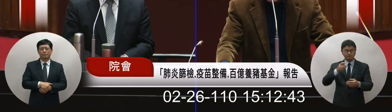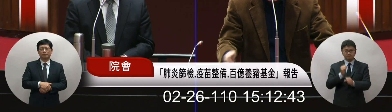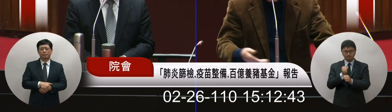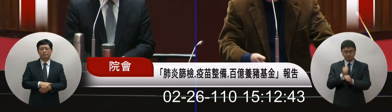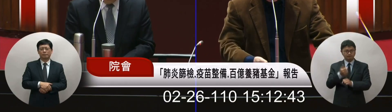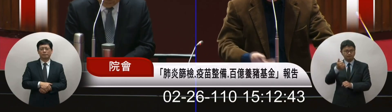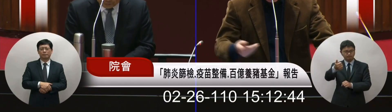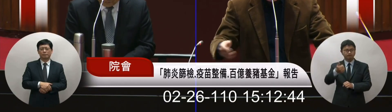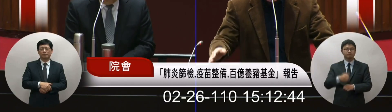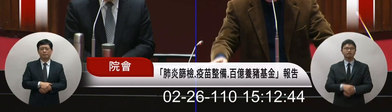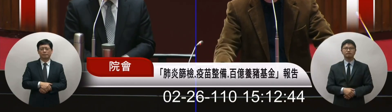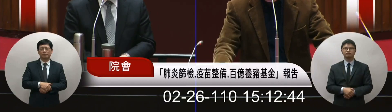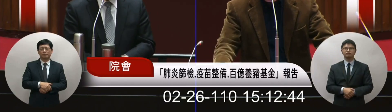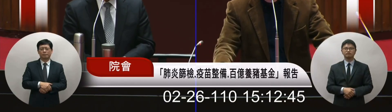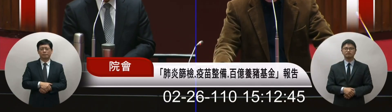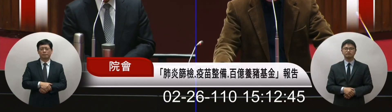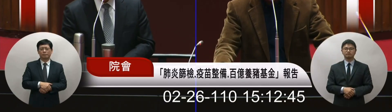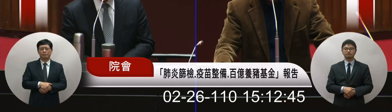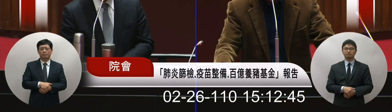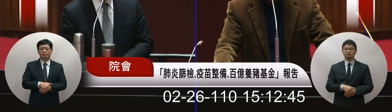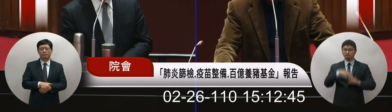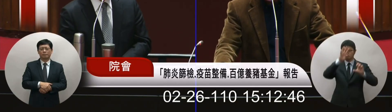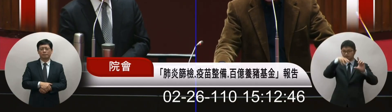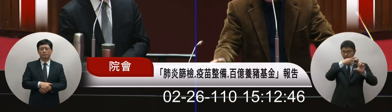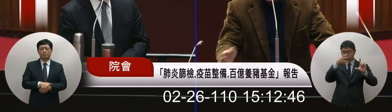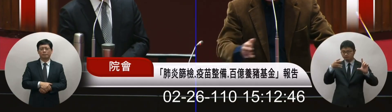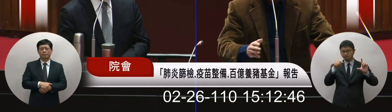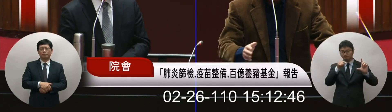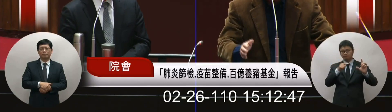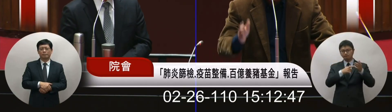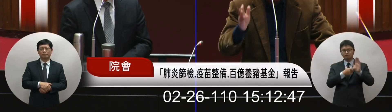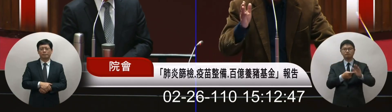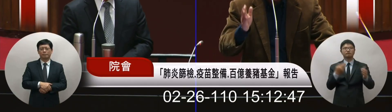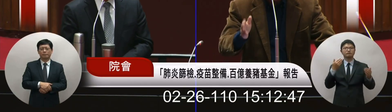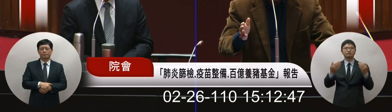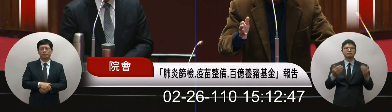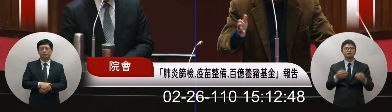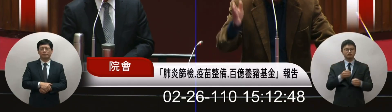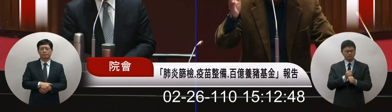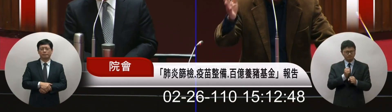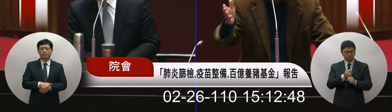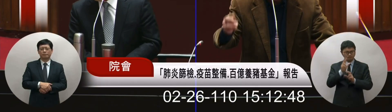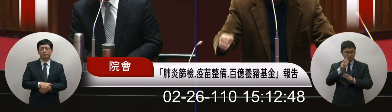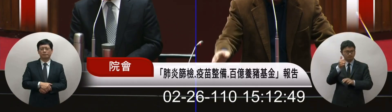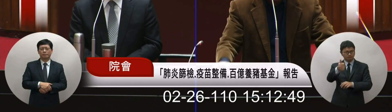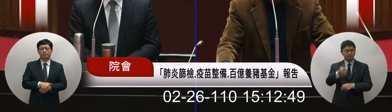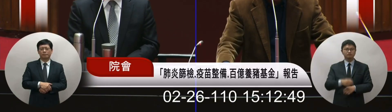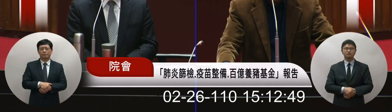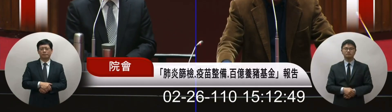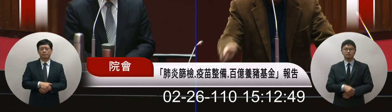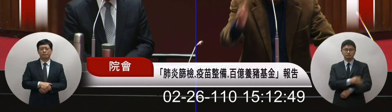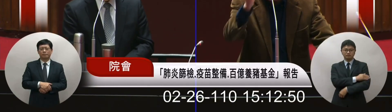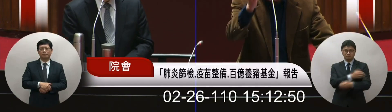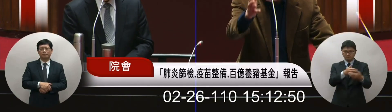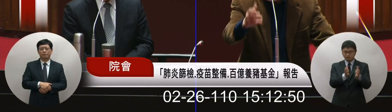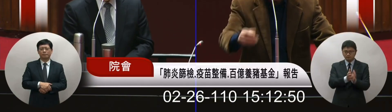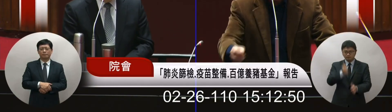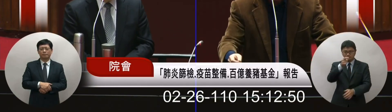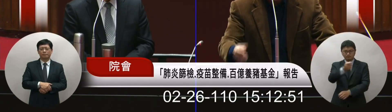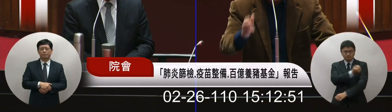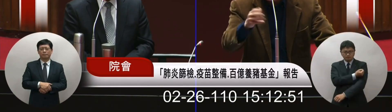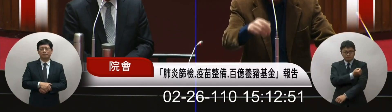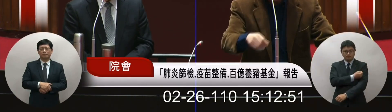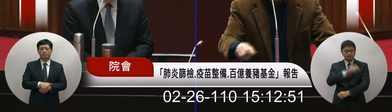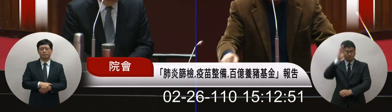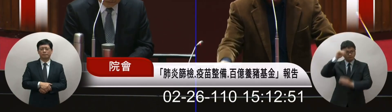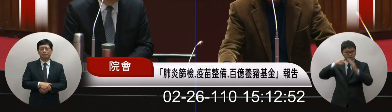得很好，好像这个表都看得到哈。 谢谢。 各方面大家做得好，做得很好。陈时中部长辛苦了，苏院